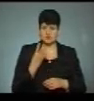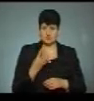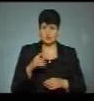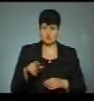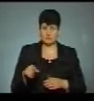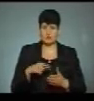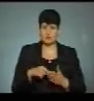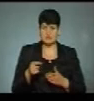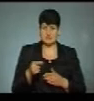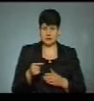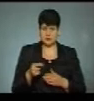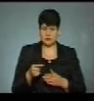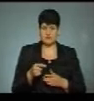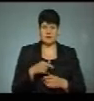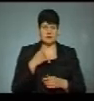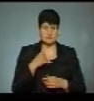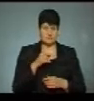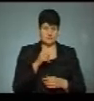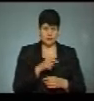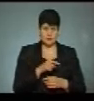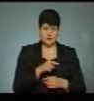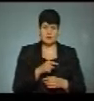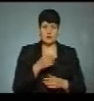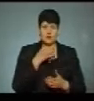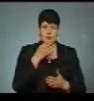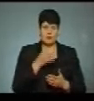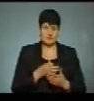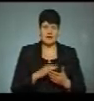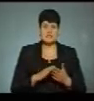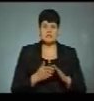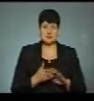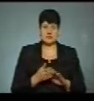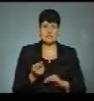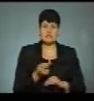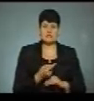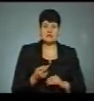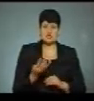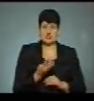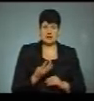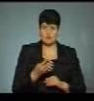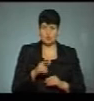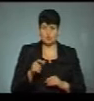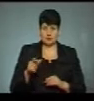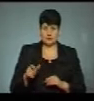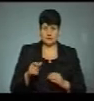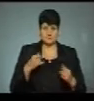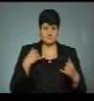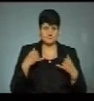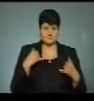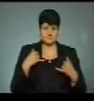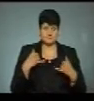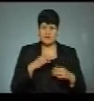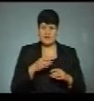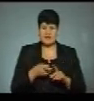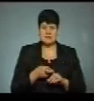місті Тернополі визначені, він їм передзвонює і доповідає, яка є ситуація. Ці 4 людей в конференц-зв'язку,